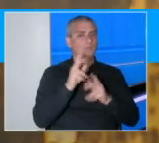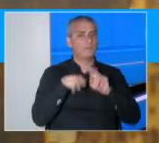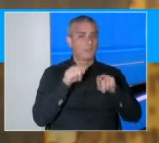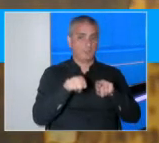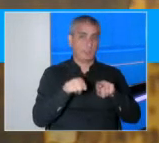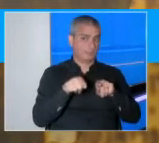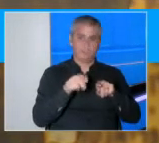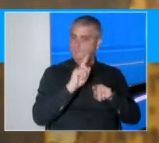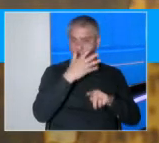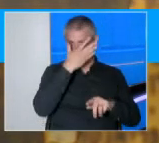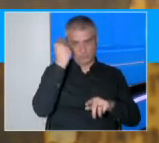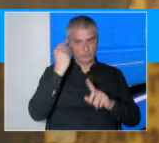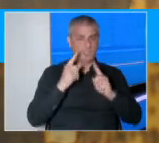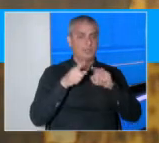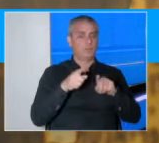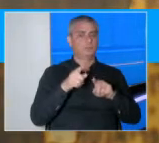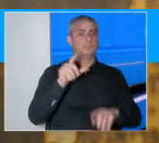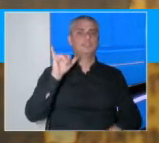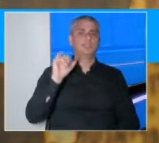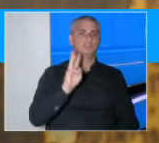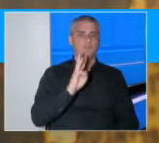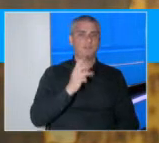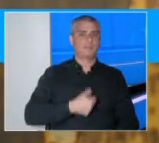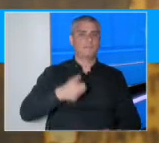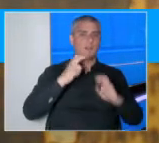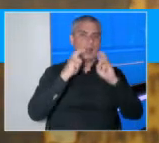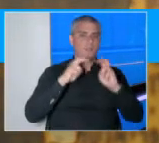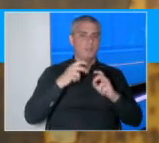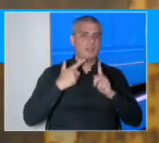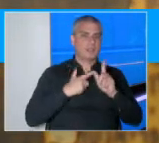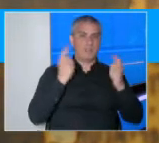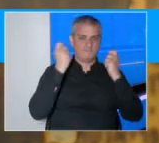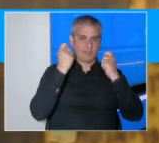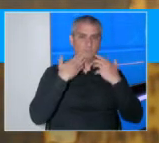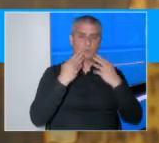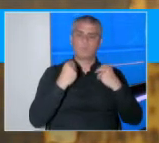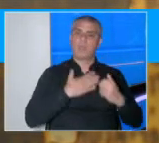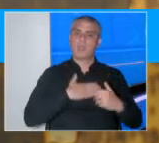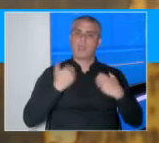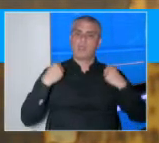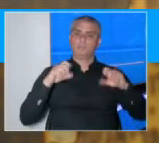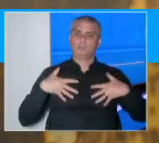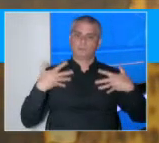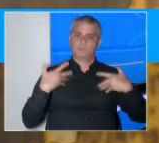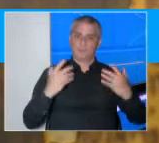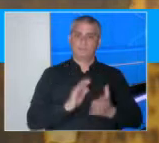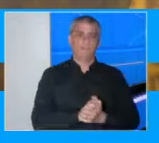בזה, ולא נשכח את האירוע הזה. יאיר שביט, מנהל עמותת קרב והלם. תודה. חג עצמאות שמח. תודה.